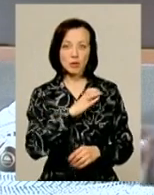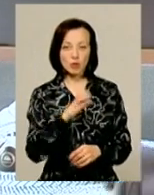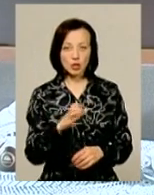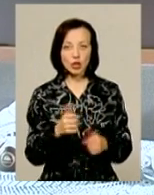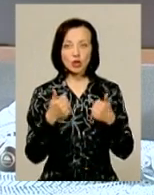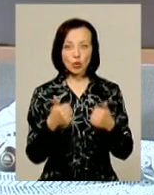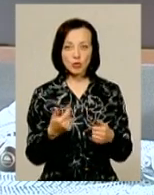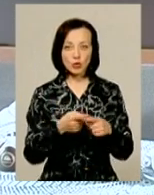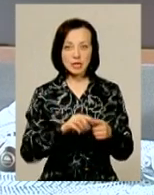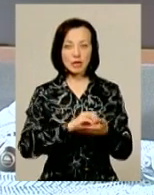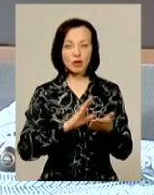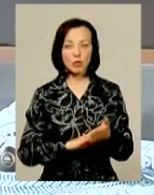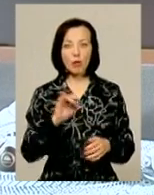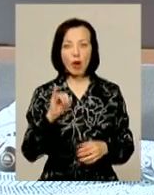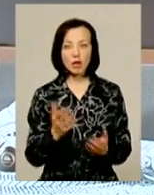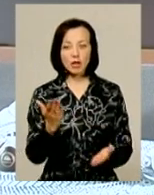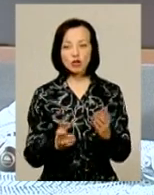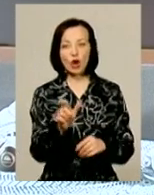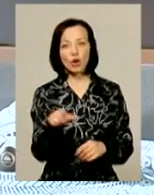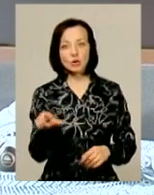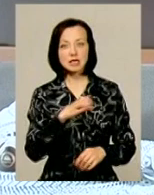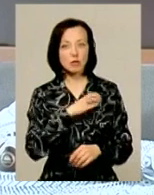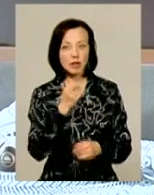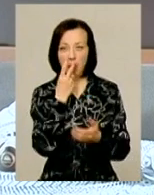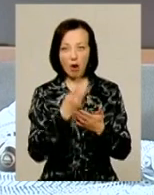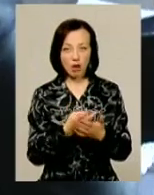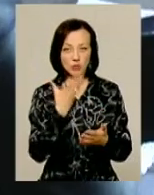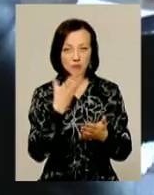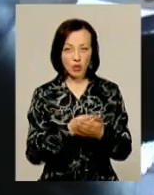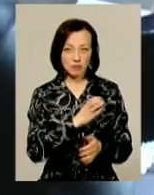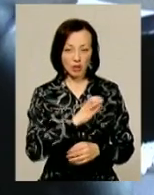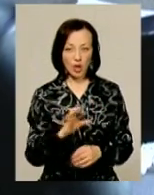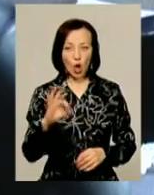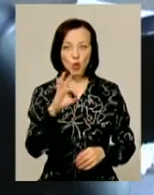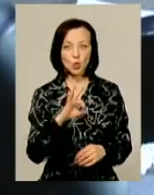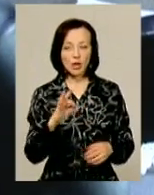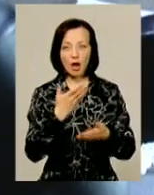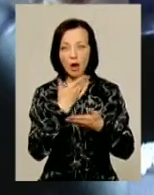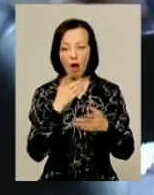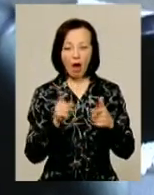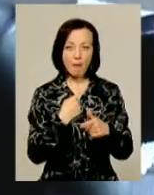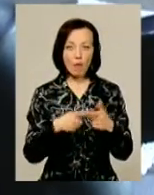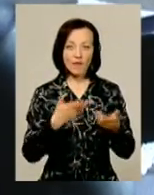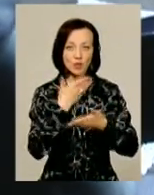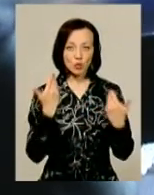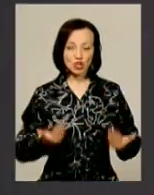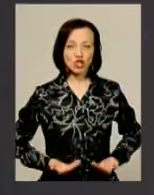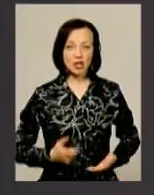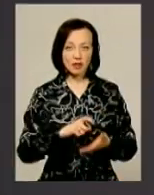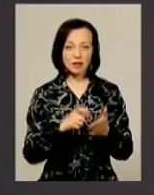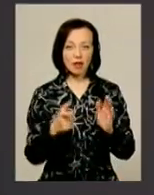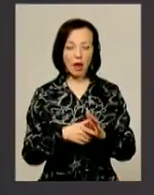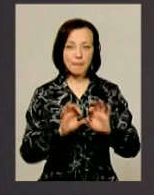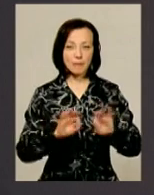і добре, що вони це декларують. Погано, якщо люди заможні, але не показують своїх статків. Нулі або відсутність житла у деклараціях Олег